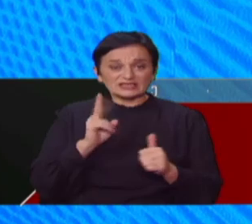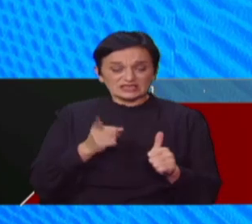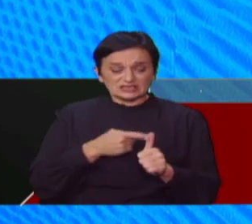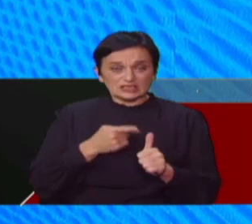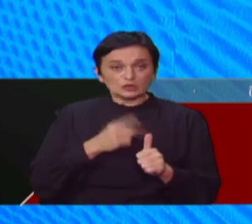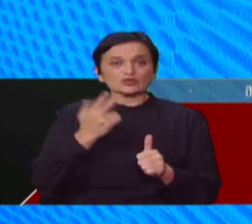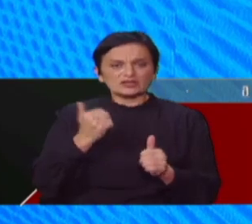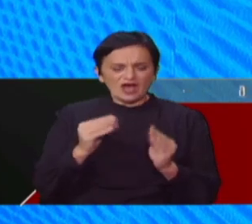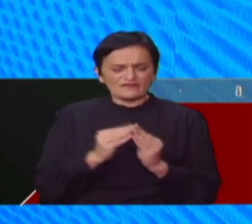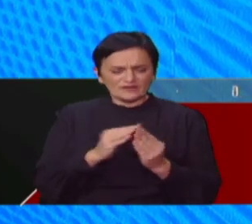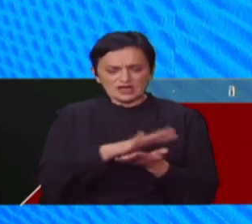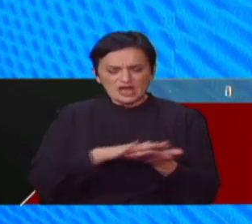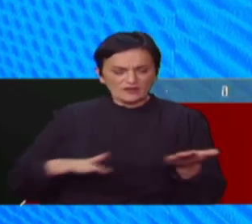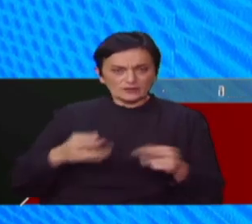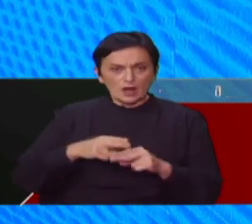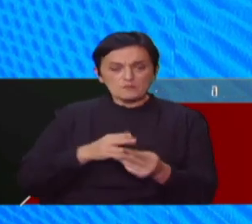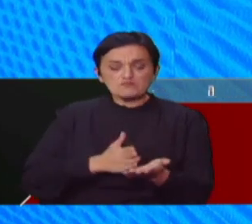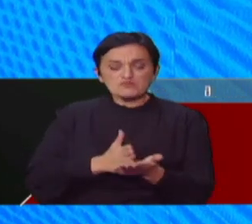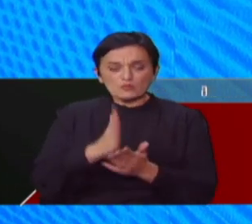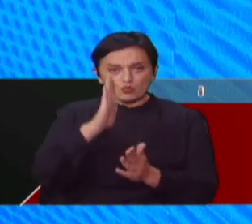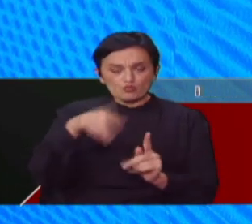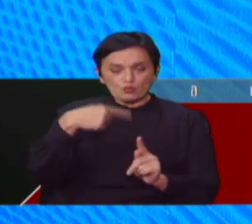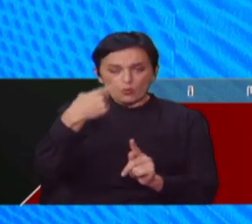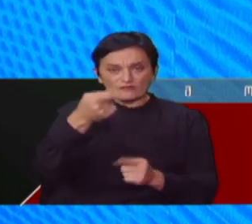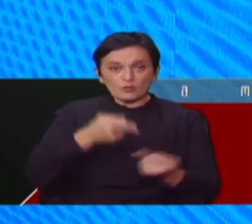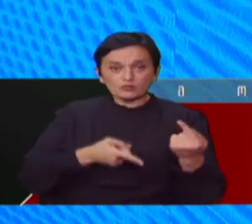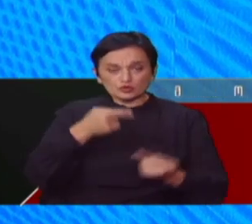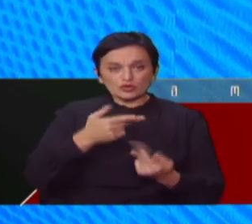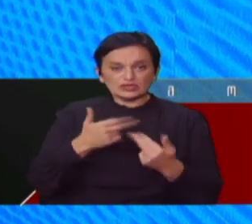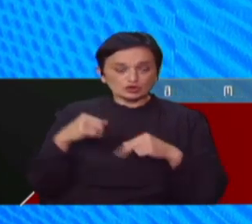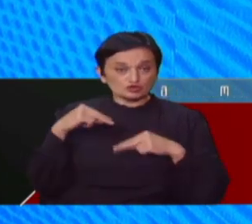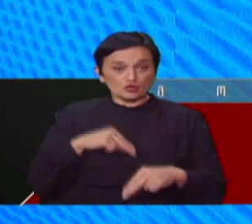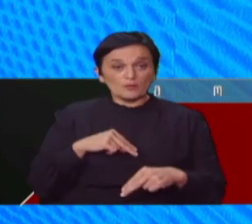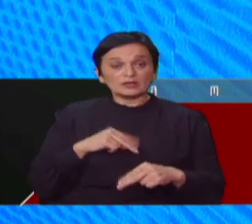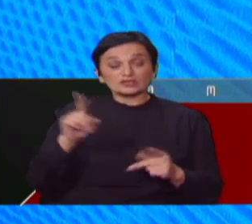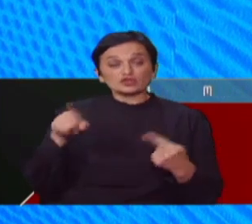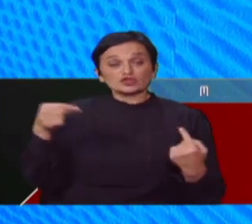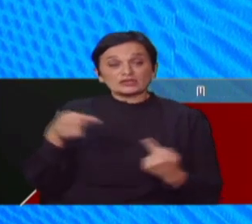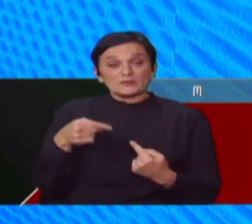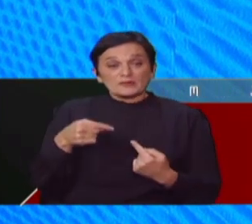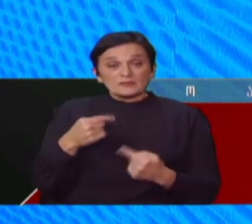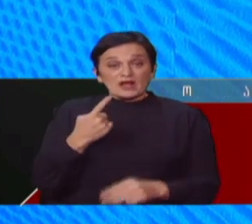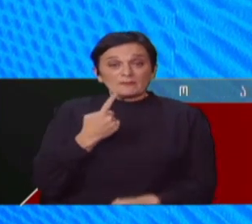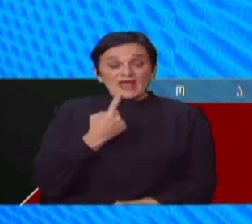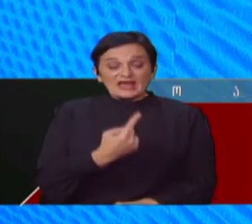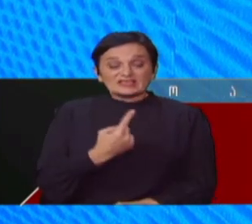თქმა უნდა გავაგრძელებთ ამ მიმართულებით მომავალშიც ბრძოლას და შრომას. შესაბამისად,